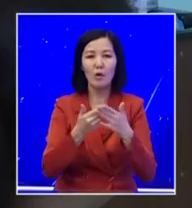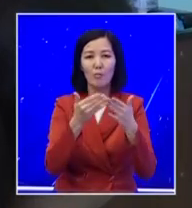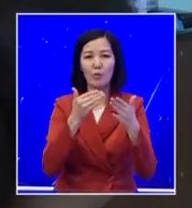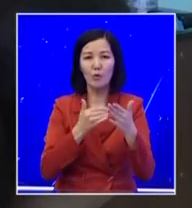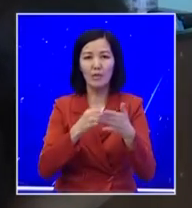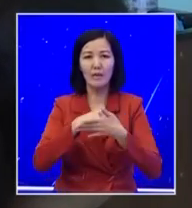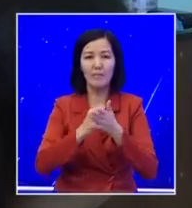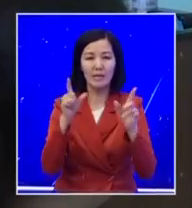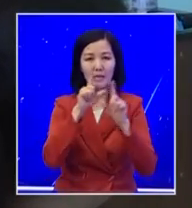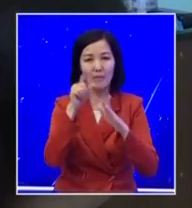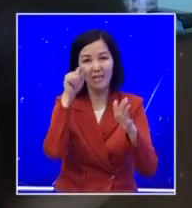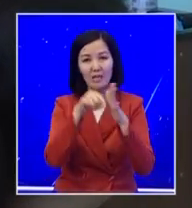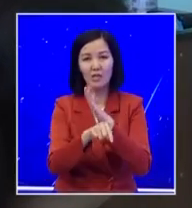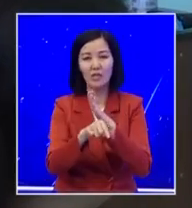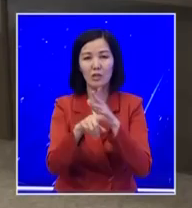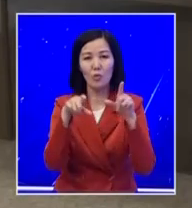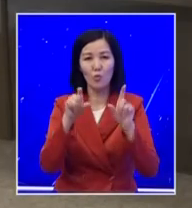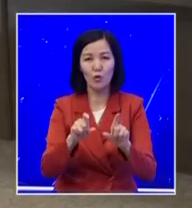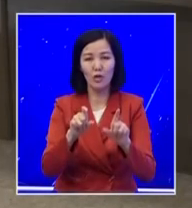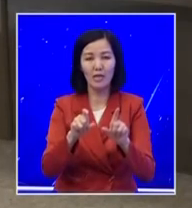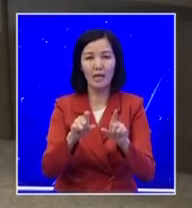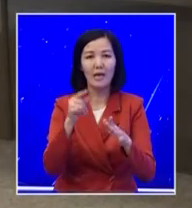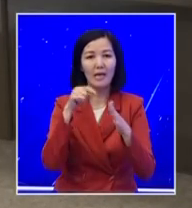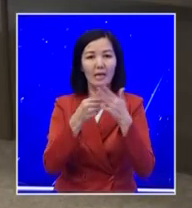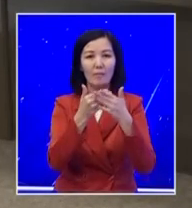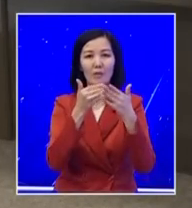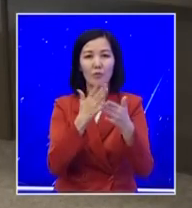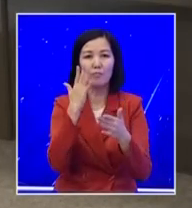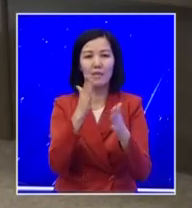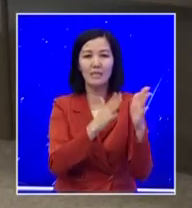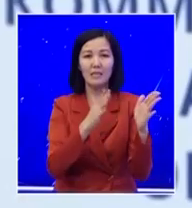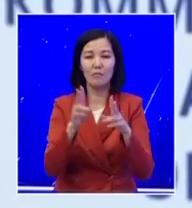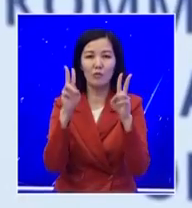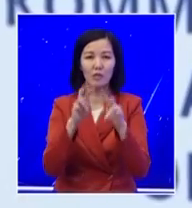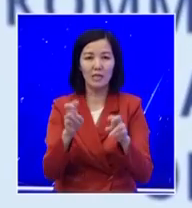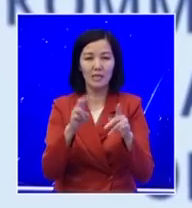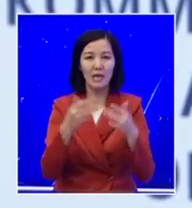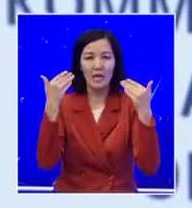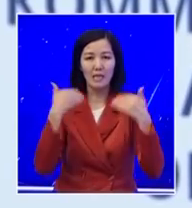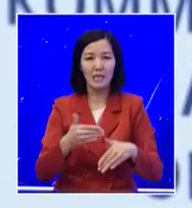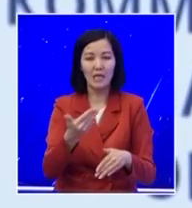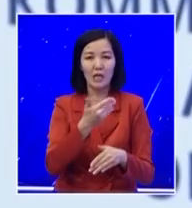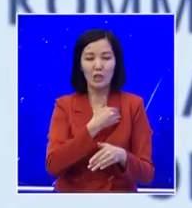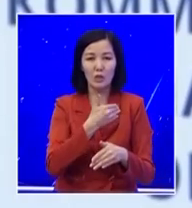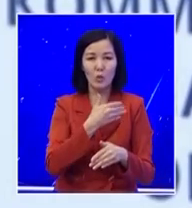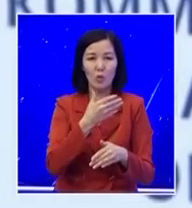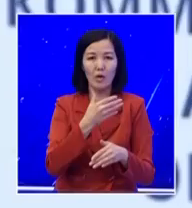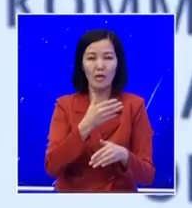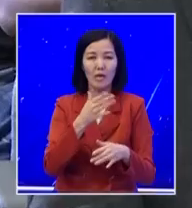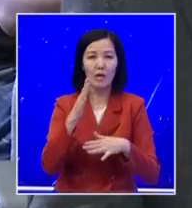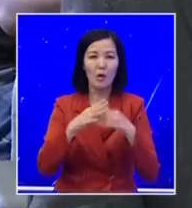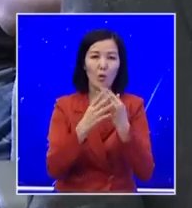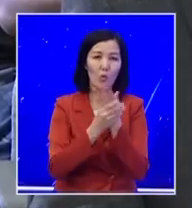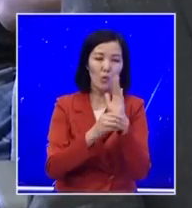мамандар бекіткен ғимаратта тапсырады. Бірақ нысанға кірмес бұрын 5 кезең бойынша тексеріледі. Дене қызу өлшенеді, қолына